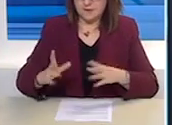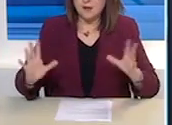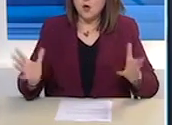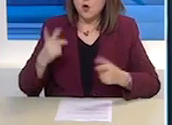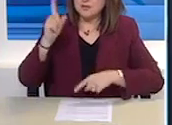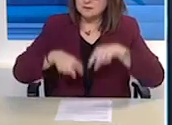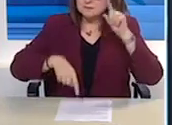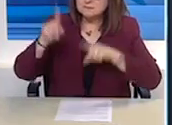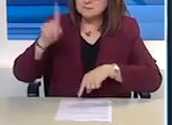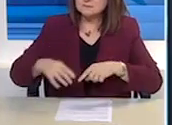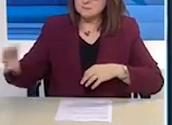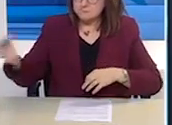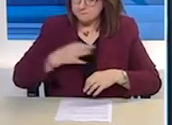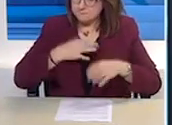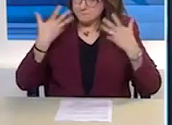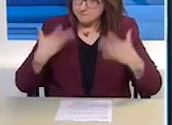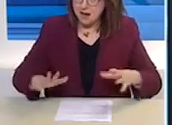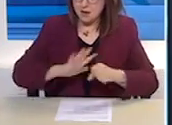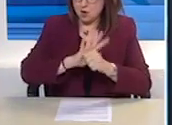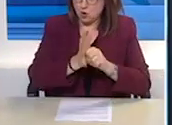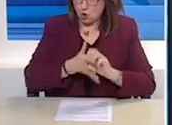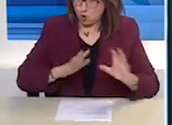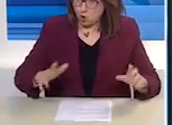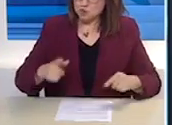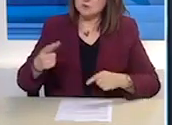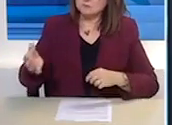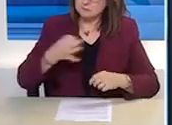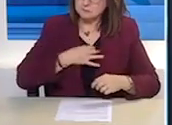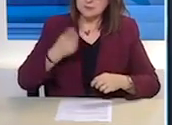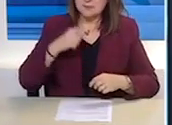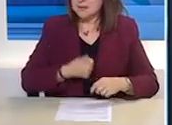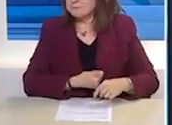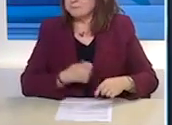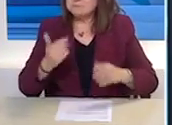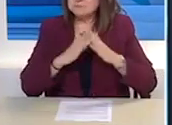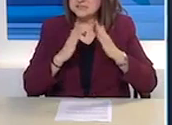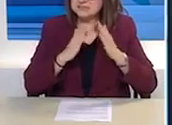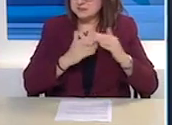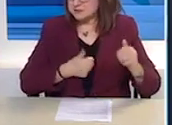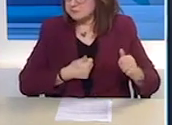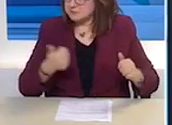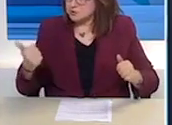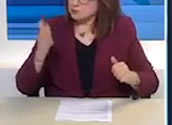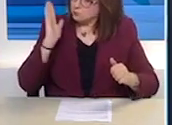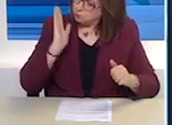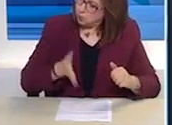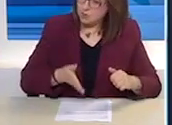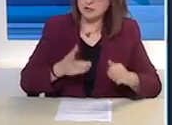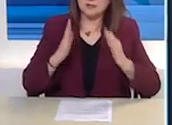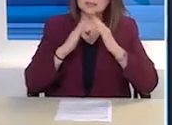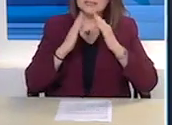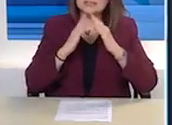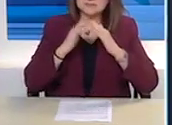θετικοί στο νέο κορονοϊό και μπορούν να επιστρέψουν στο σπίτι τους, θα είναι δυνατή η παρακολούθηση κατοίκων